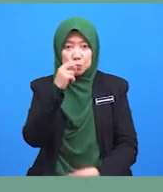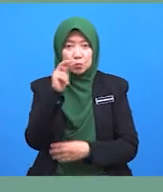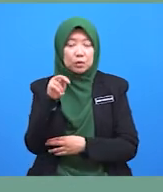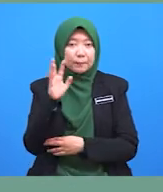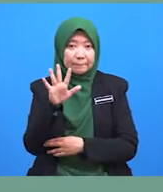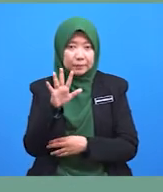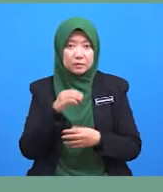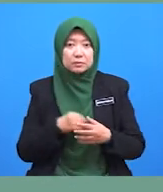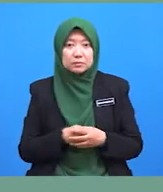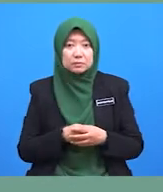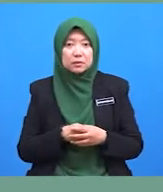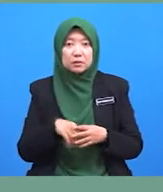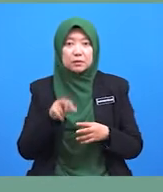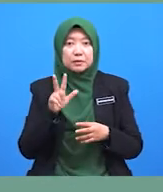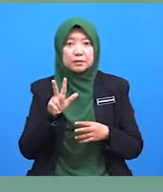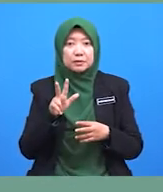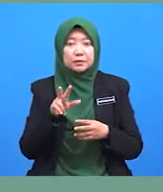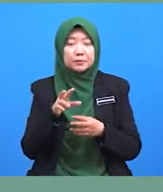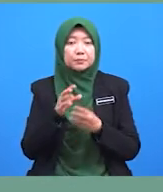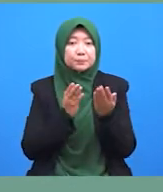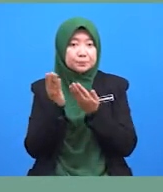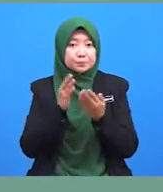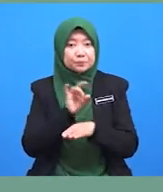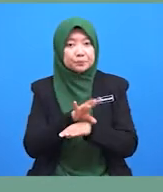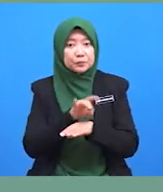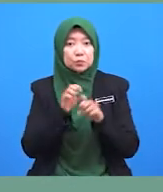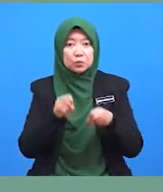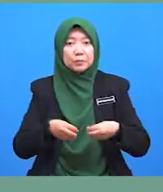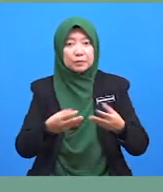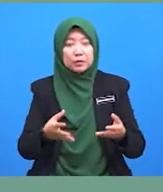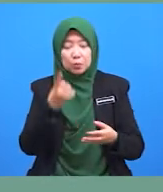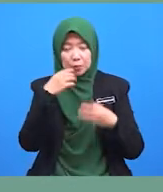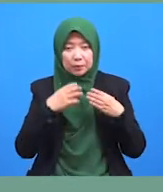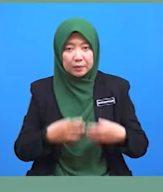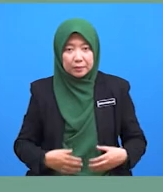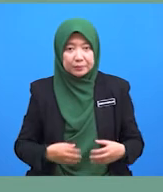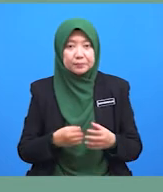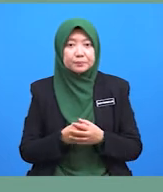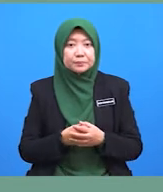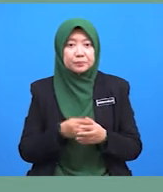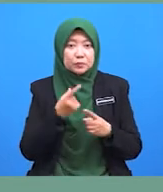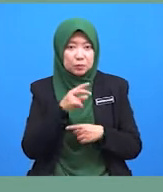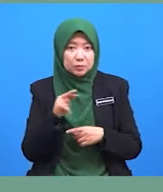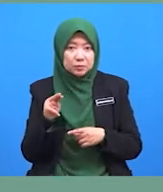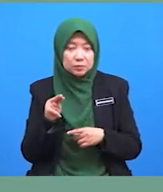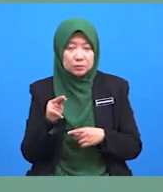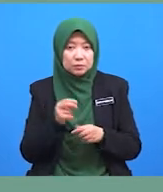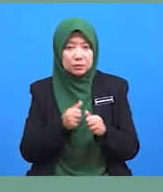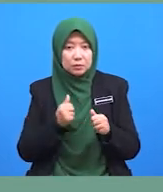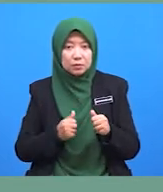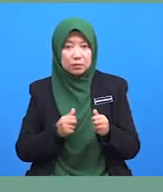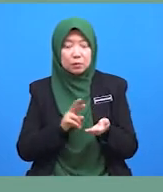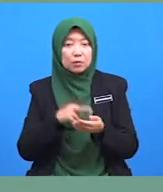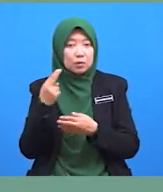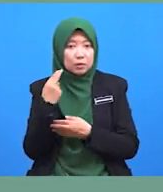Bagi soalan yang kelima, 3 khidmat nasihat yang boleh diberikan kepada pelanggan. Jawapannya,